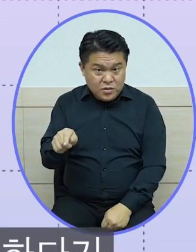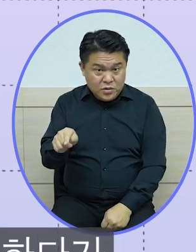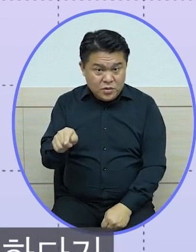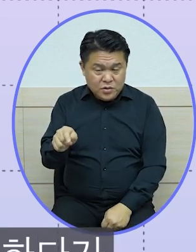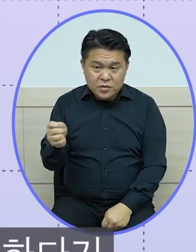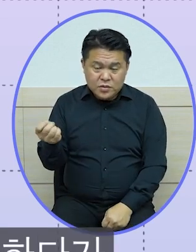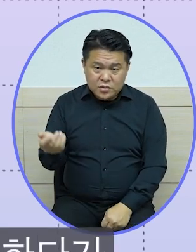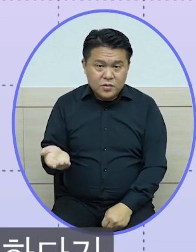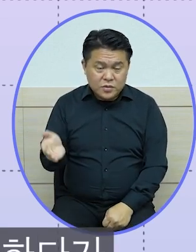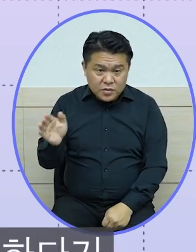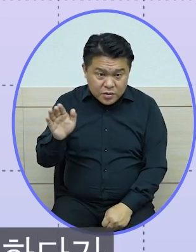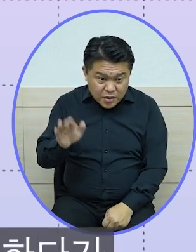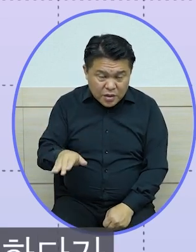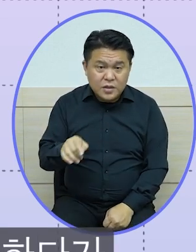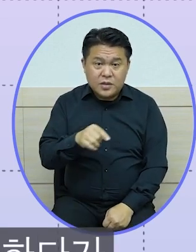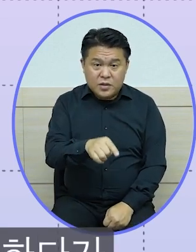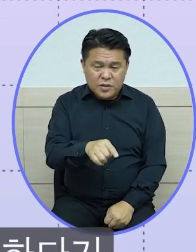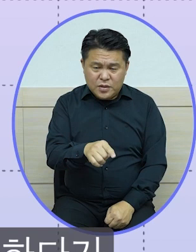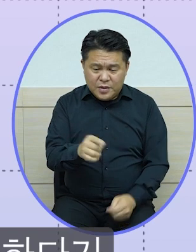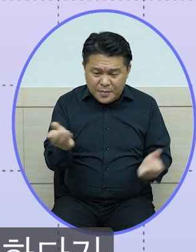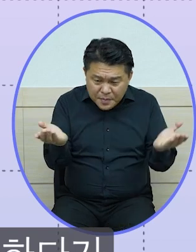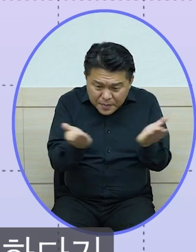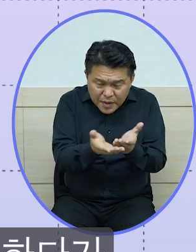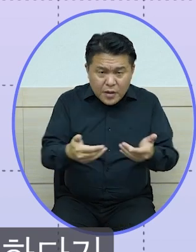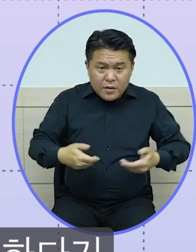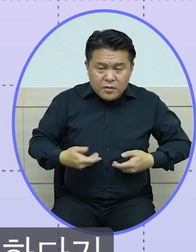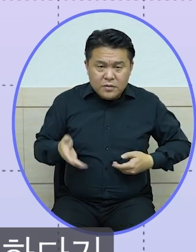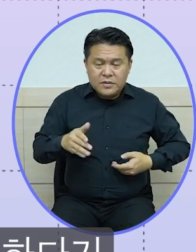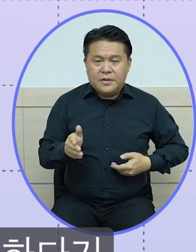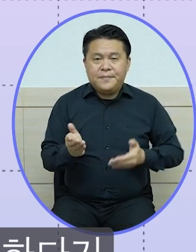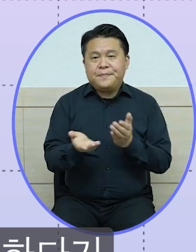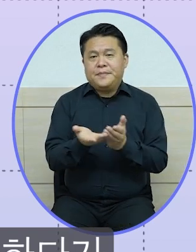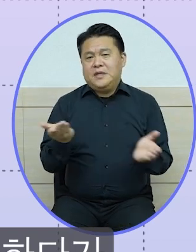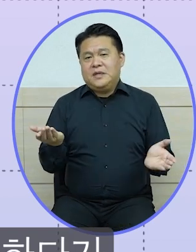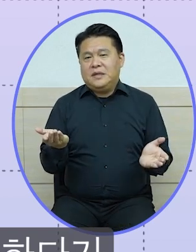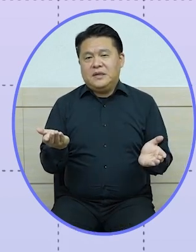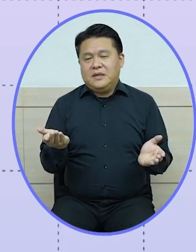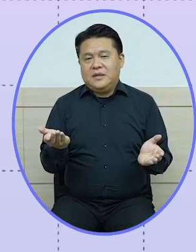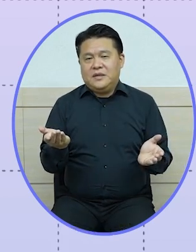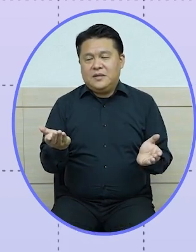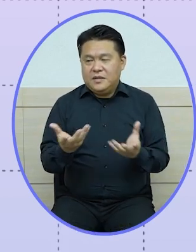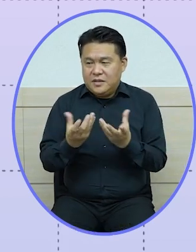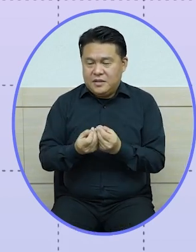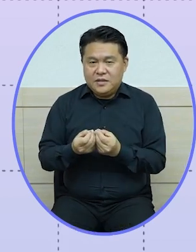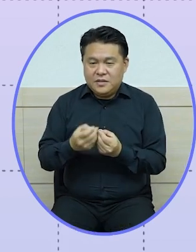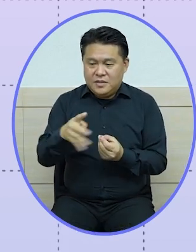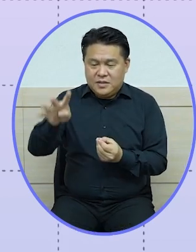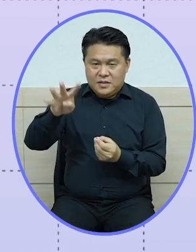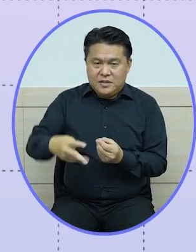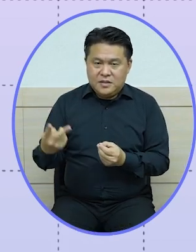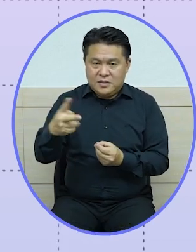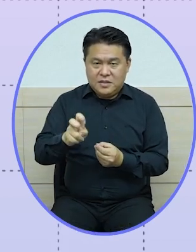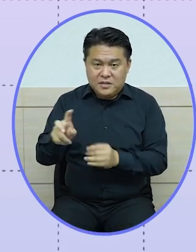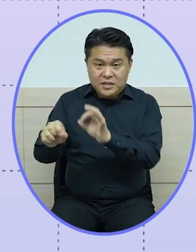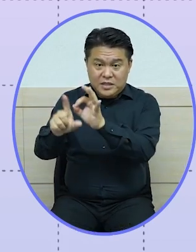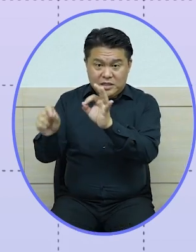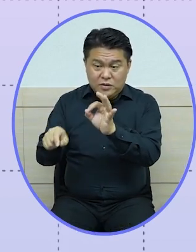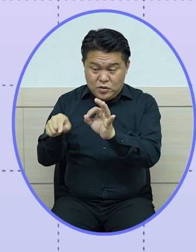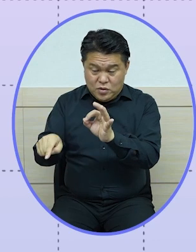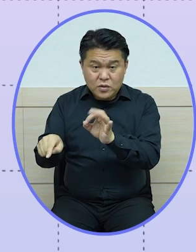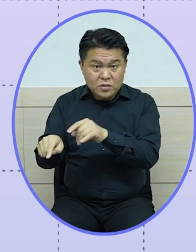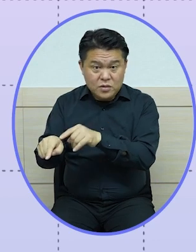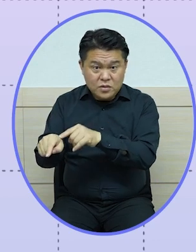시스템 임금 연월과 동일해야 되는데 이제 간혹 가다가 그 엑셀에는 2022년 10월로 되어